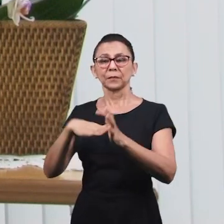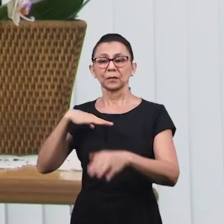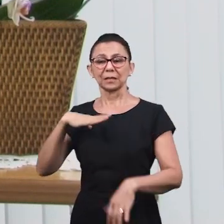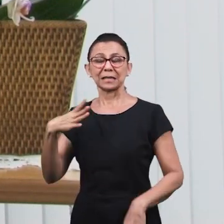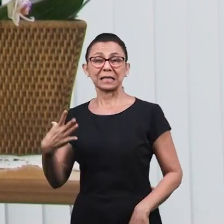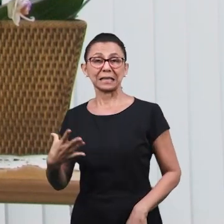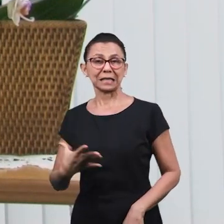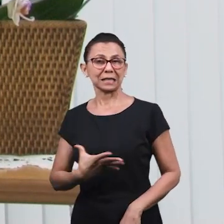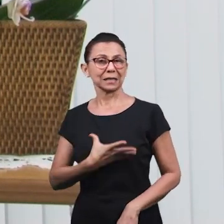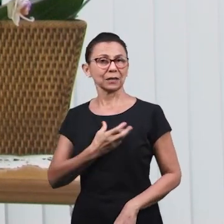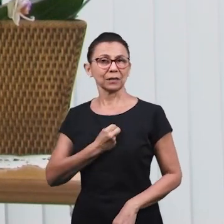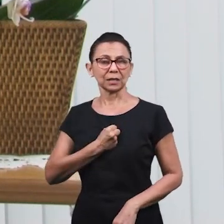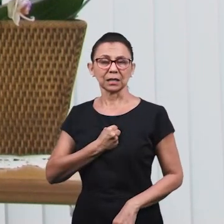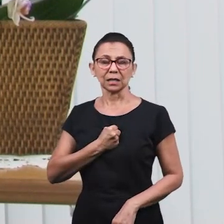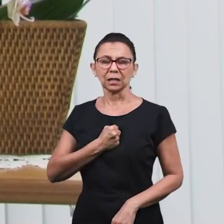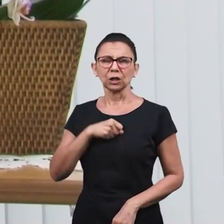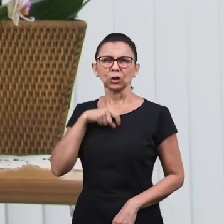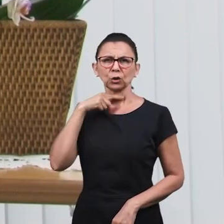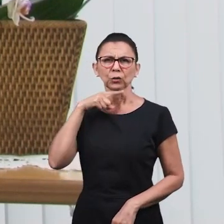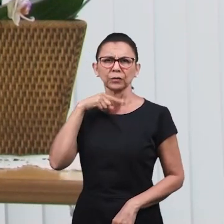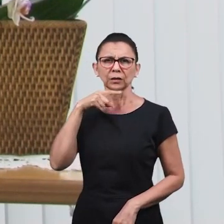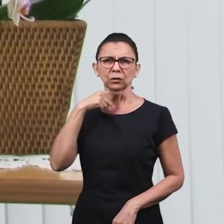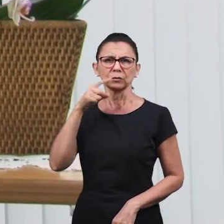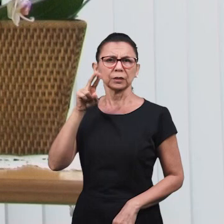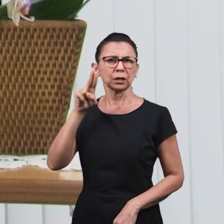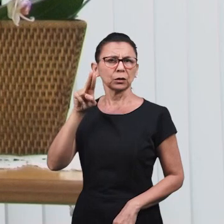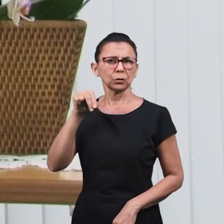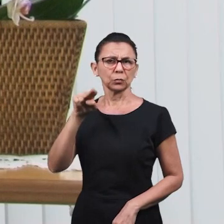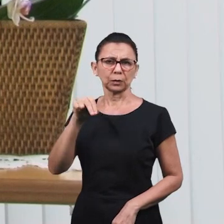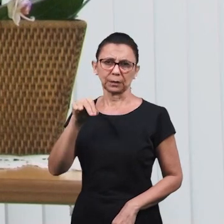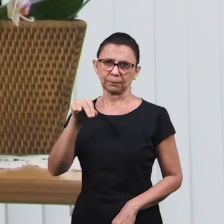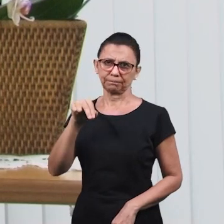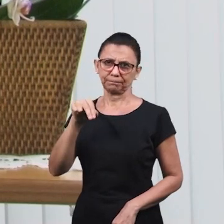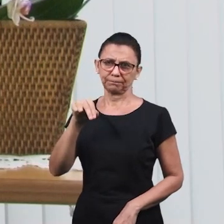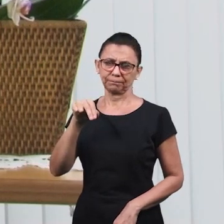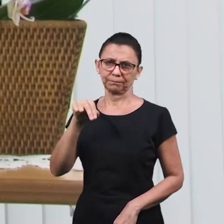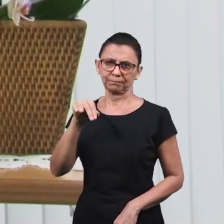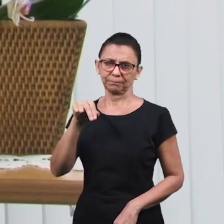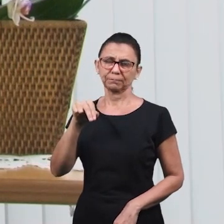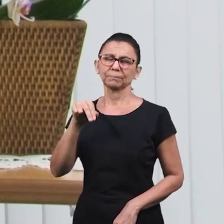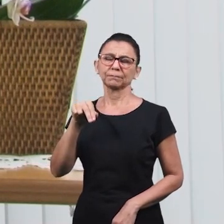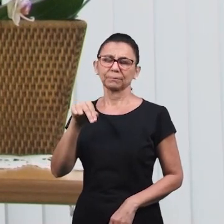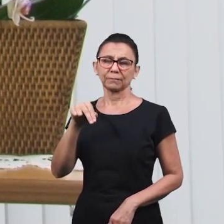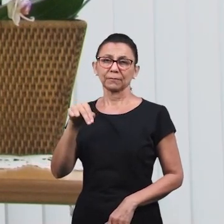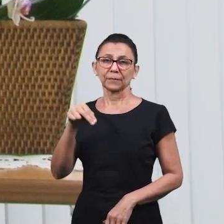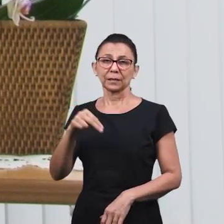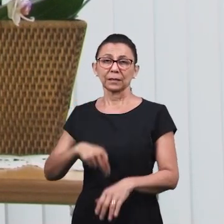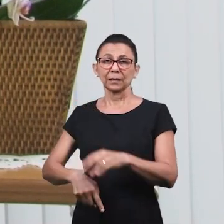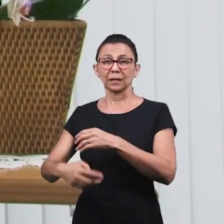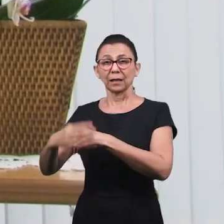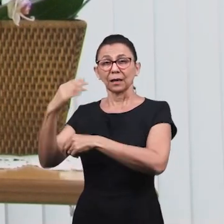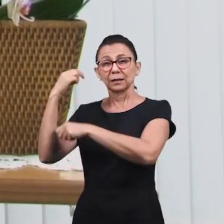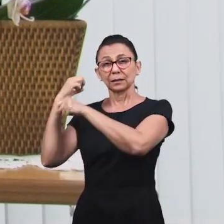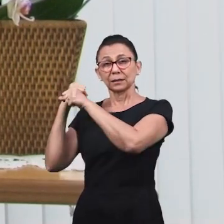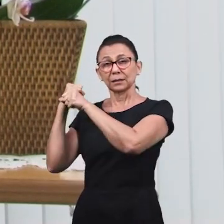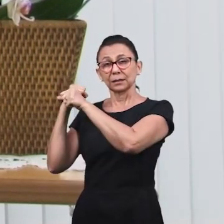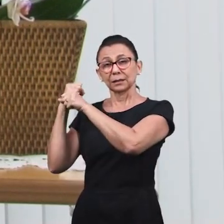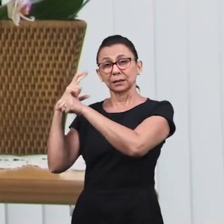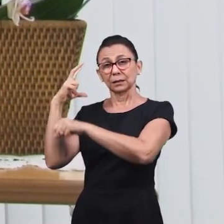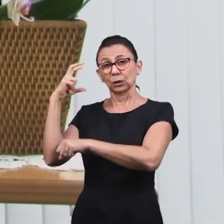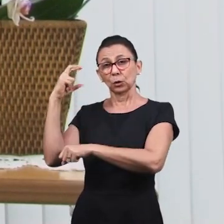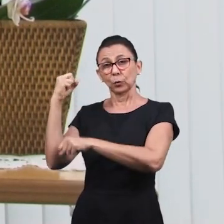Nous indiquons la même direction. Nous ne pouvons pas dévier de cette direction. Il